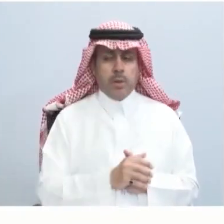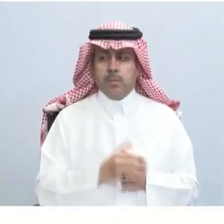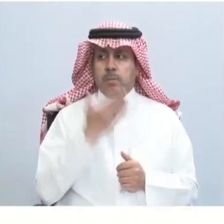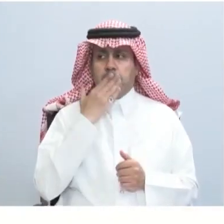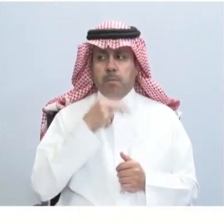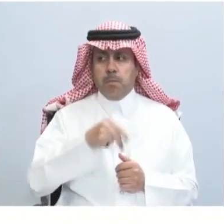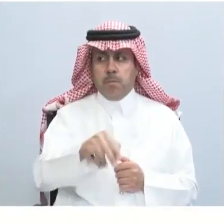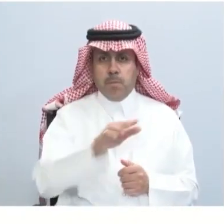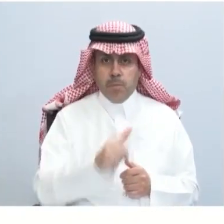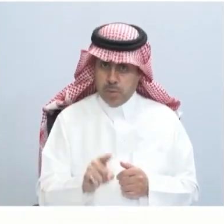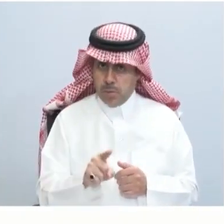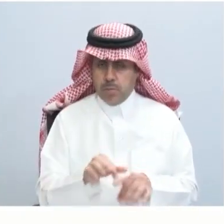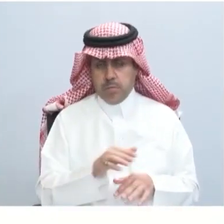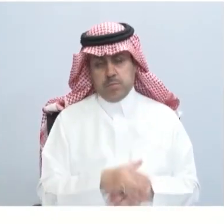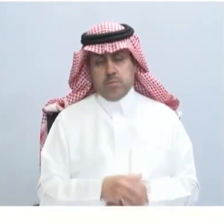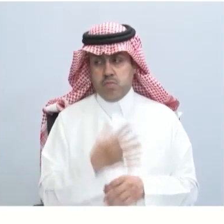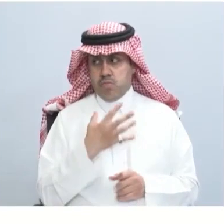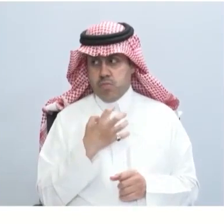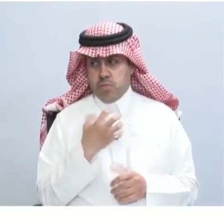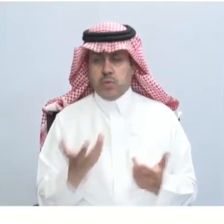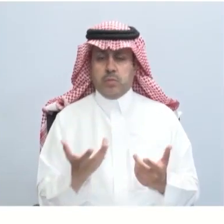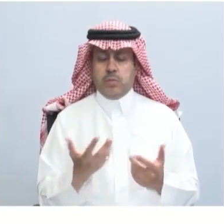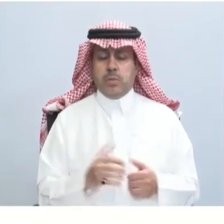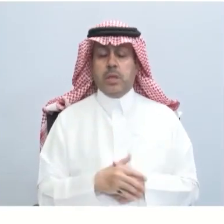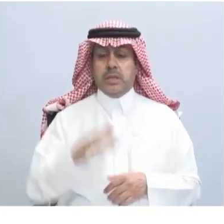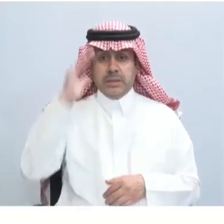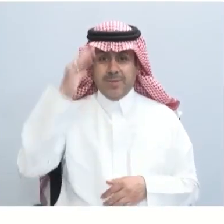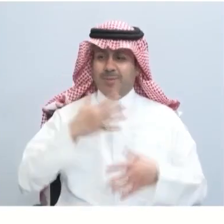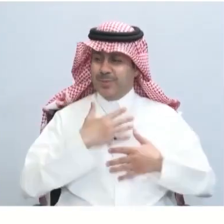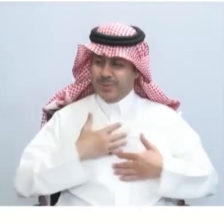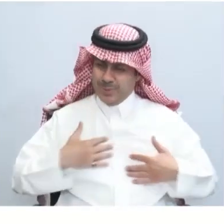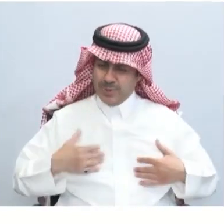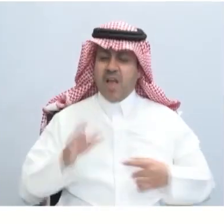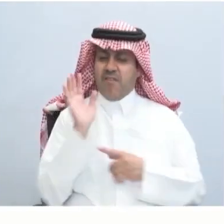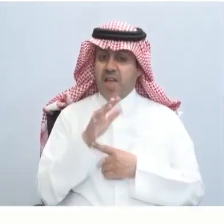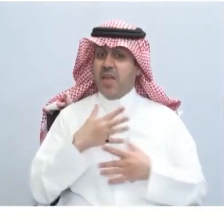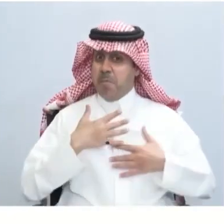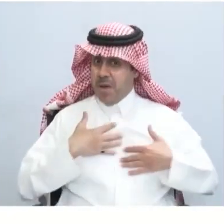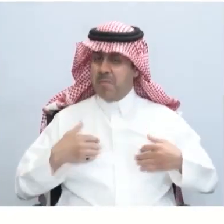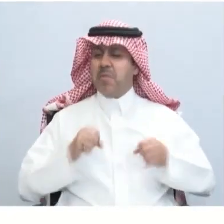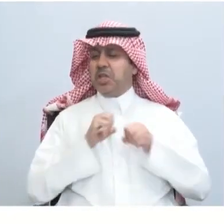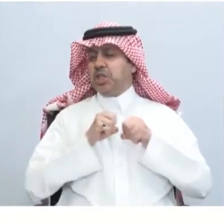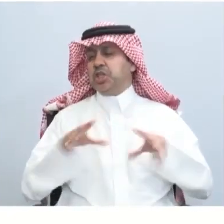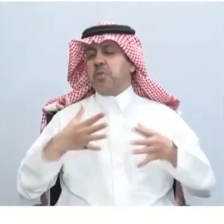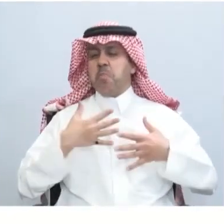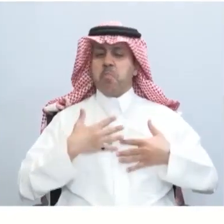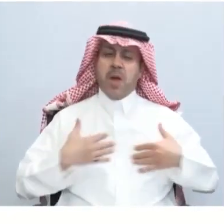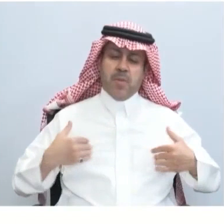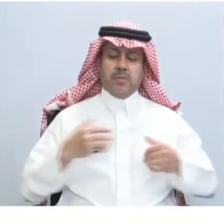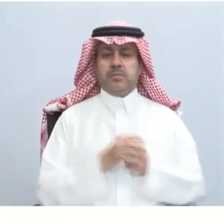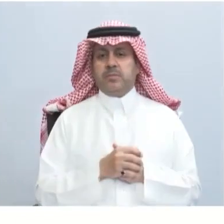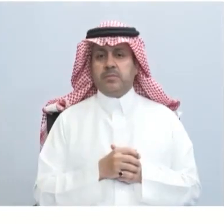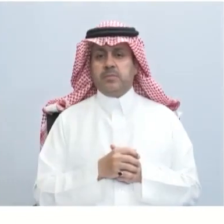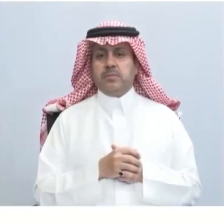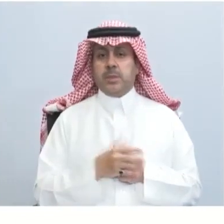صامتين وكل يجلس هل يكون فيه من اثر في نشر الموده المحبه لا لان كل واحد